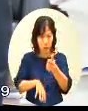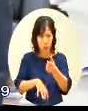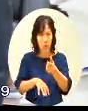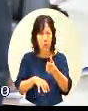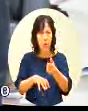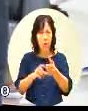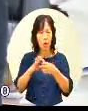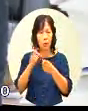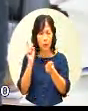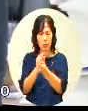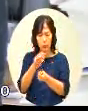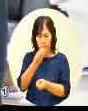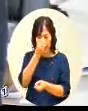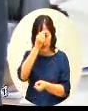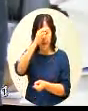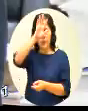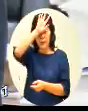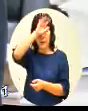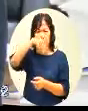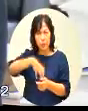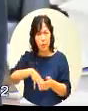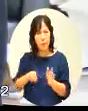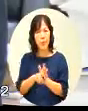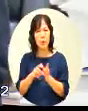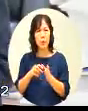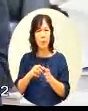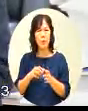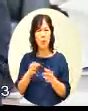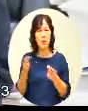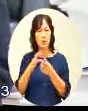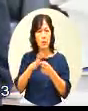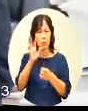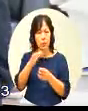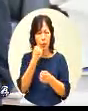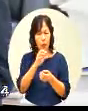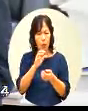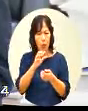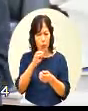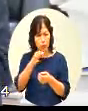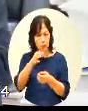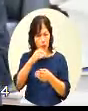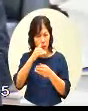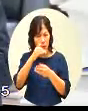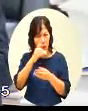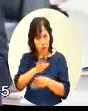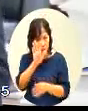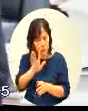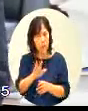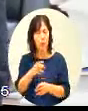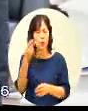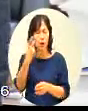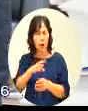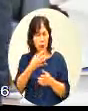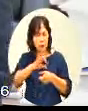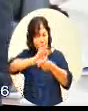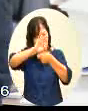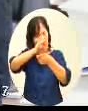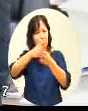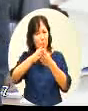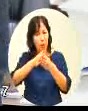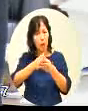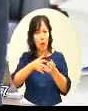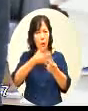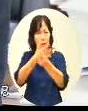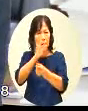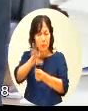对忧郁症里面的体系里面，我们是不是有限的预算，还是我们应该编更多的预算来做